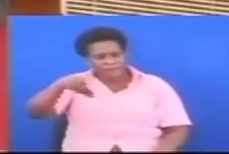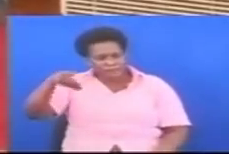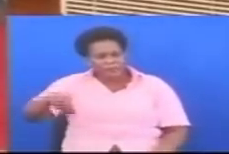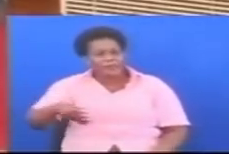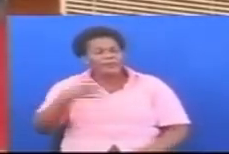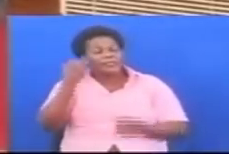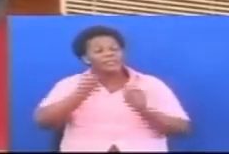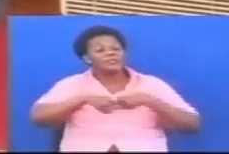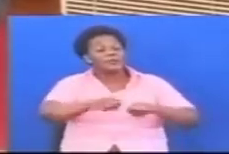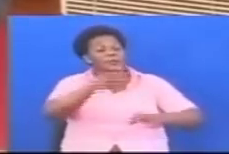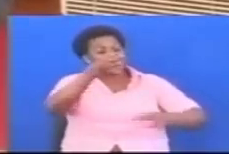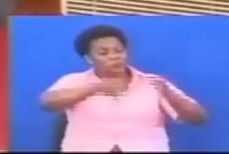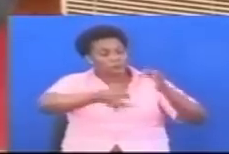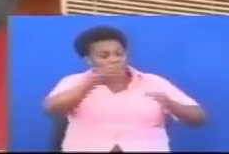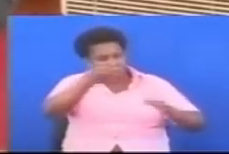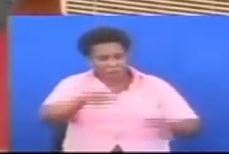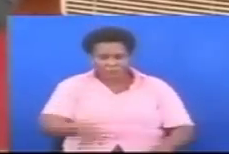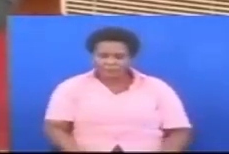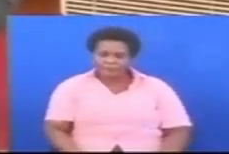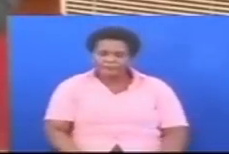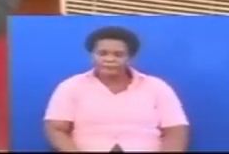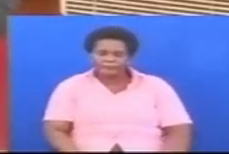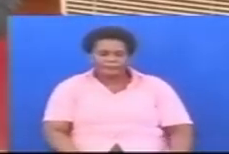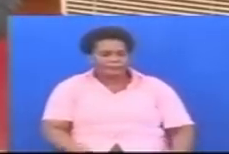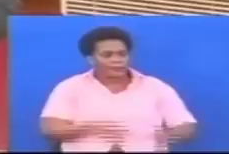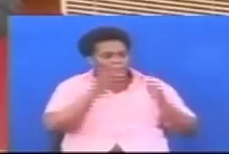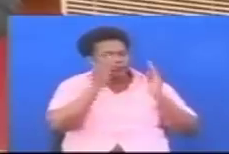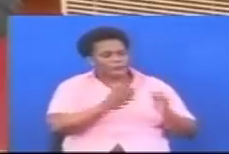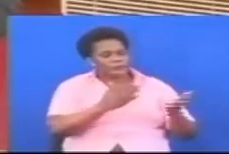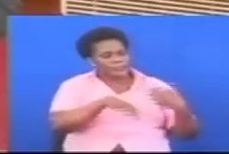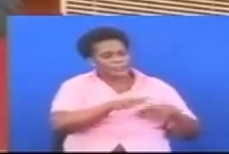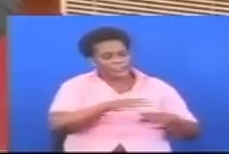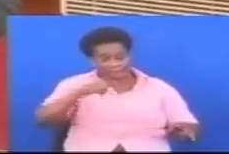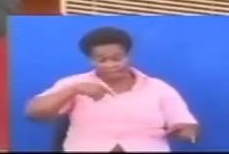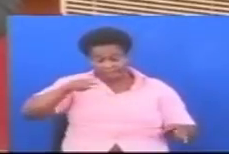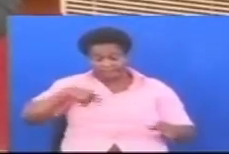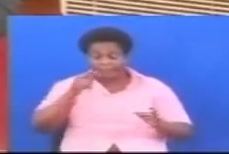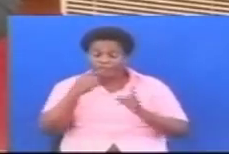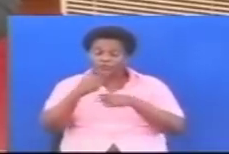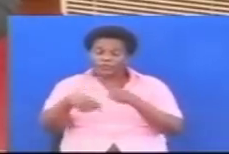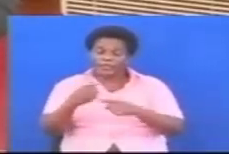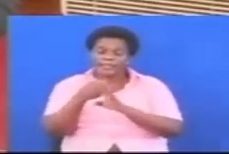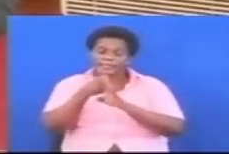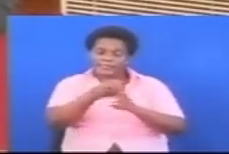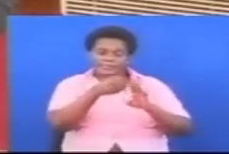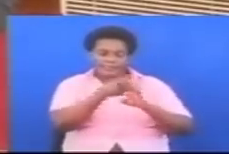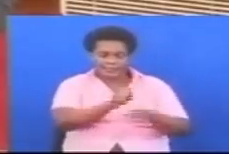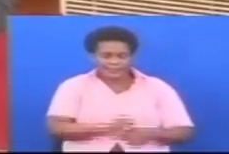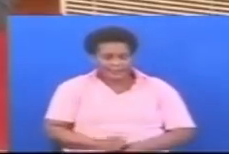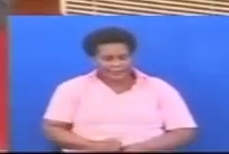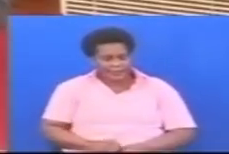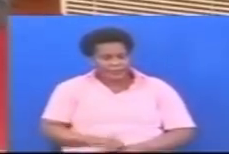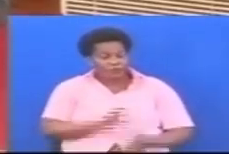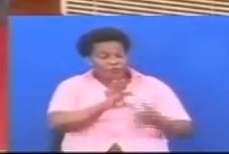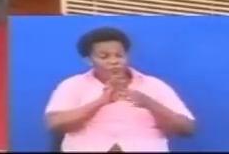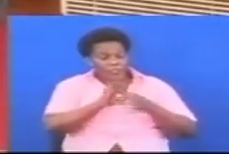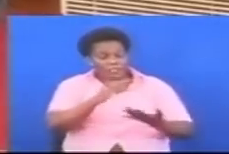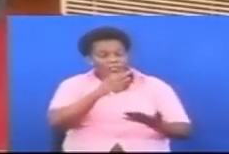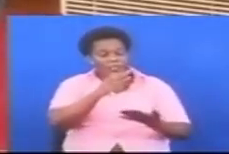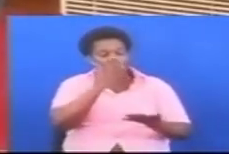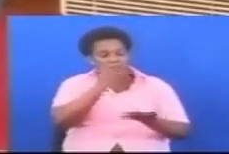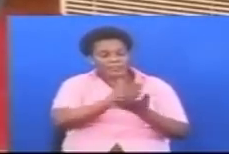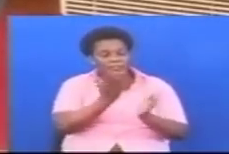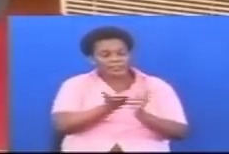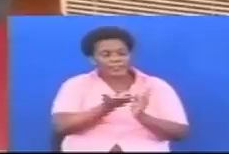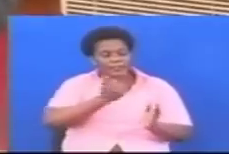mifugo. Mheshimiwa Mwenyekiti, kambi rasmi ya upinzani inasisitiza uhusishwaji wa sekta binafsi katika hatua zote za utoaji